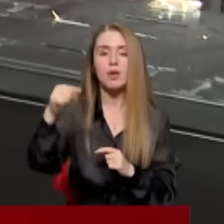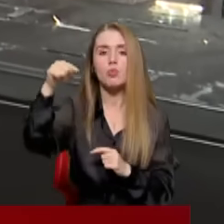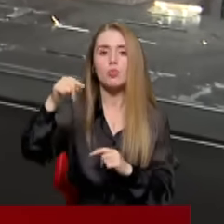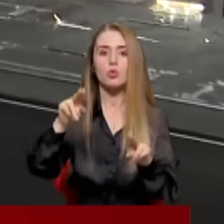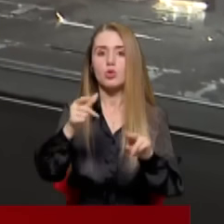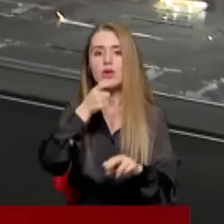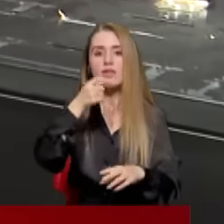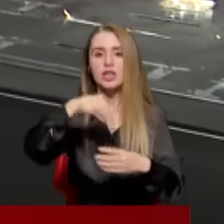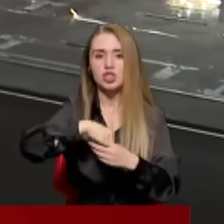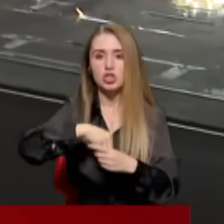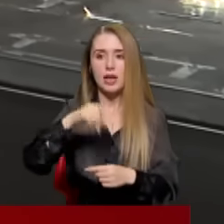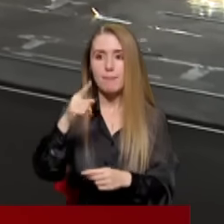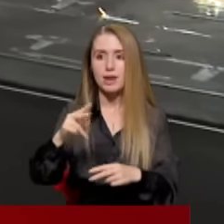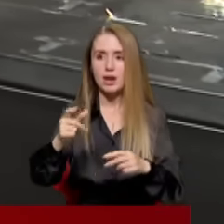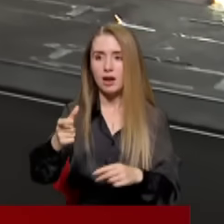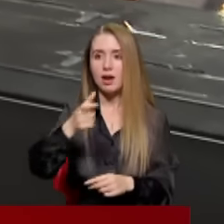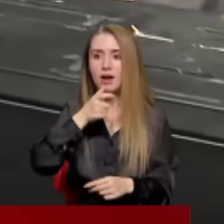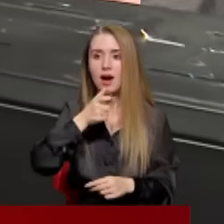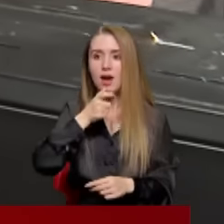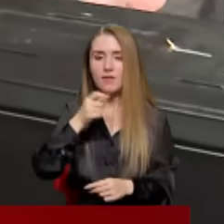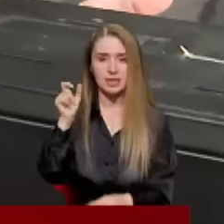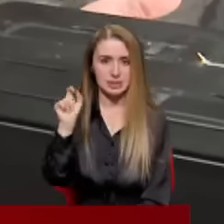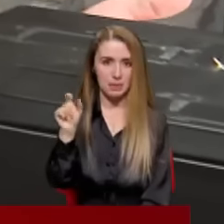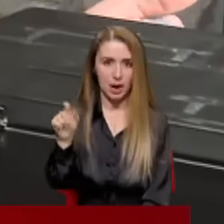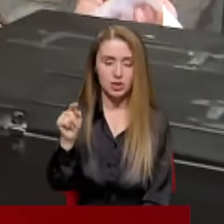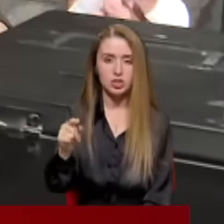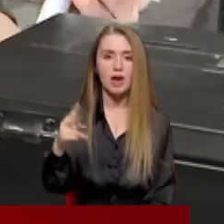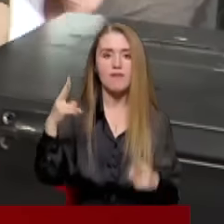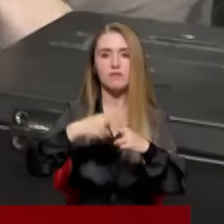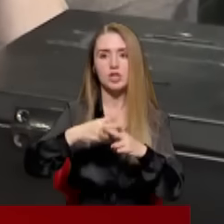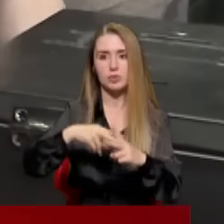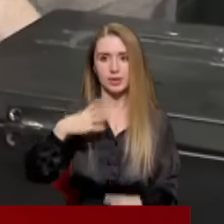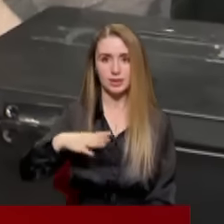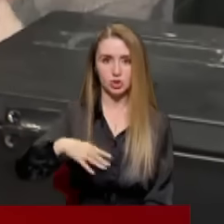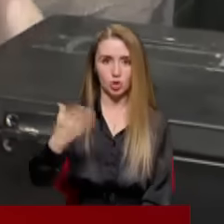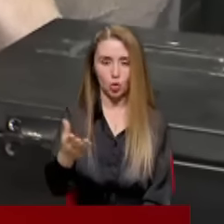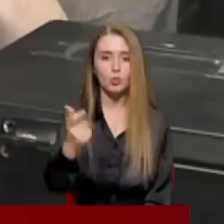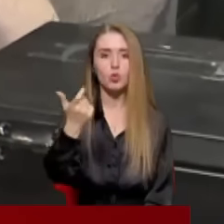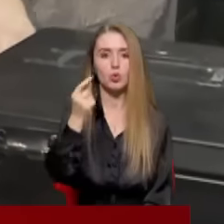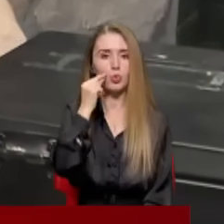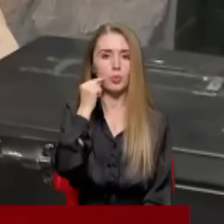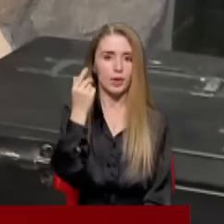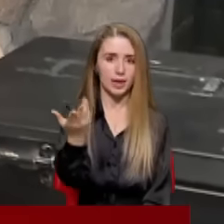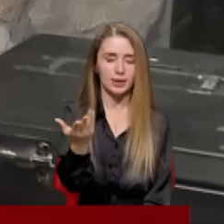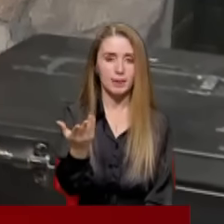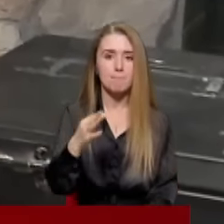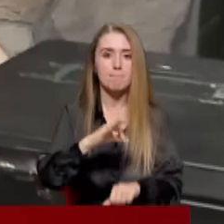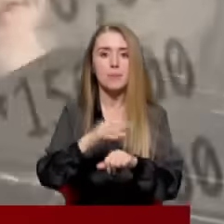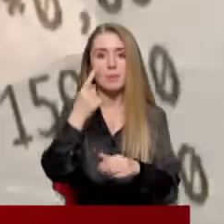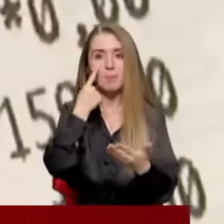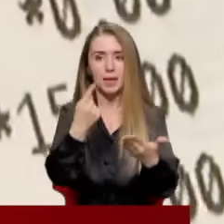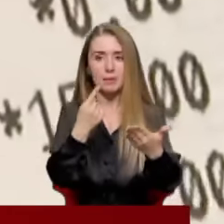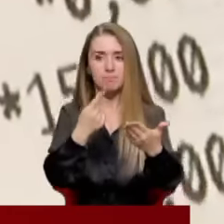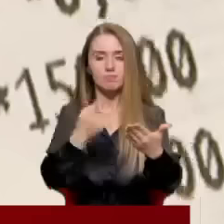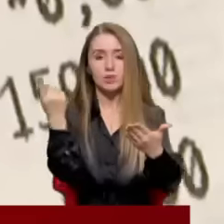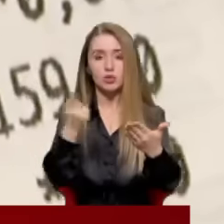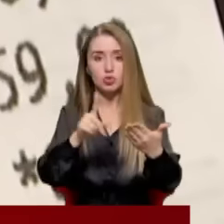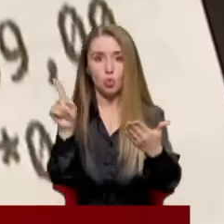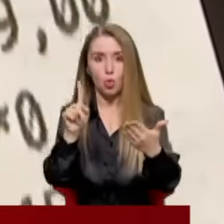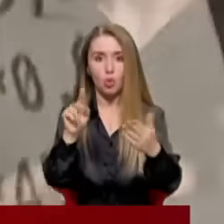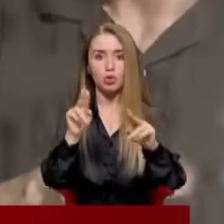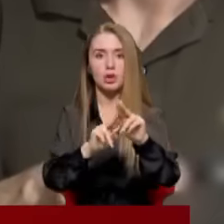yaptığımız kafede bir kahve sipariş verdim ve fişimi de rica ettim Uğur Bey'den. Hemen bakalım,